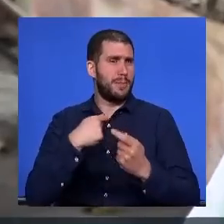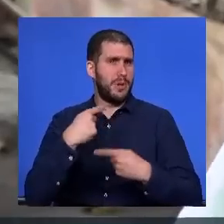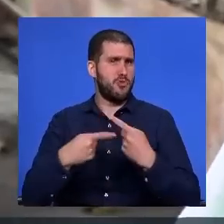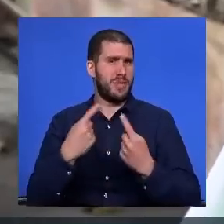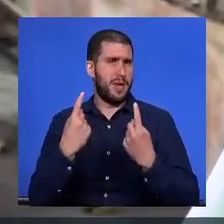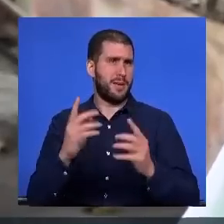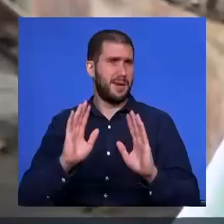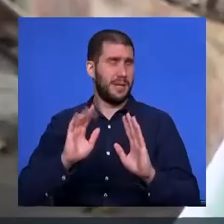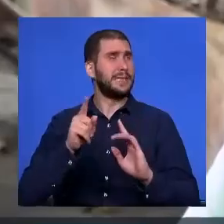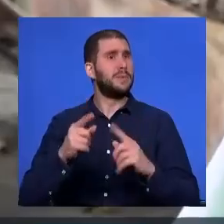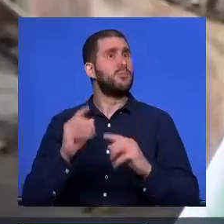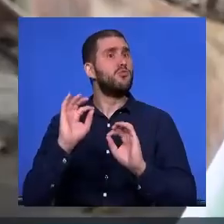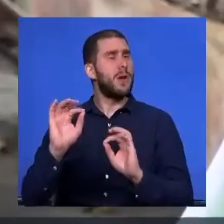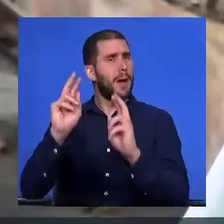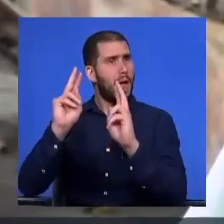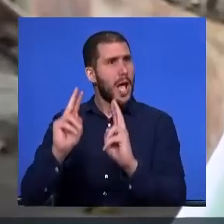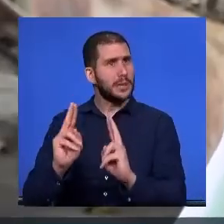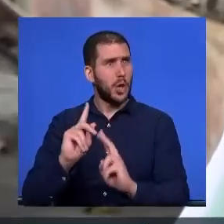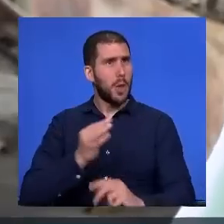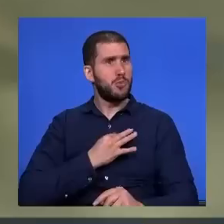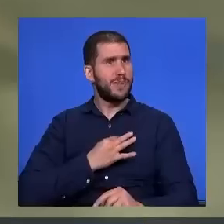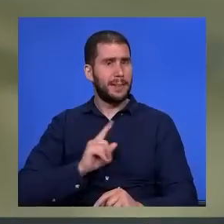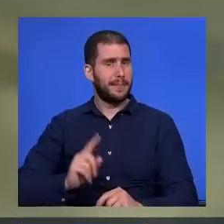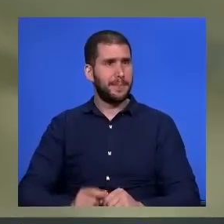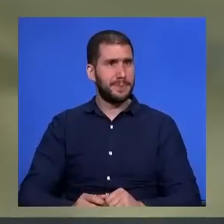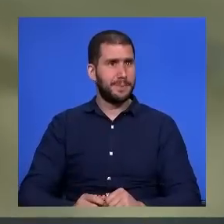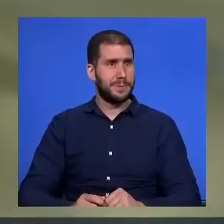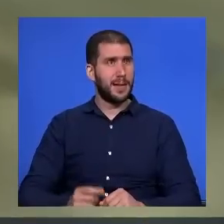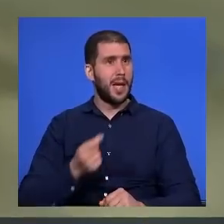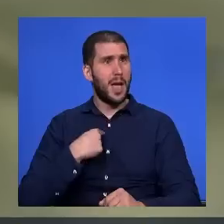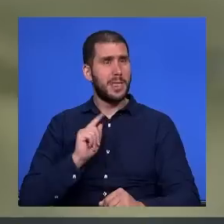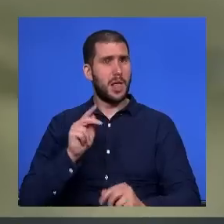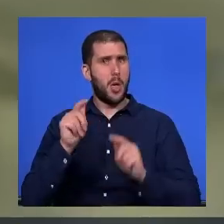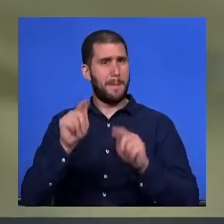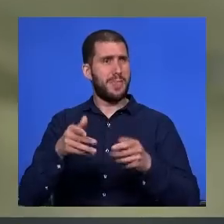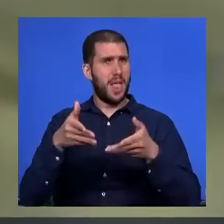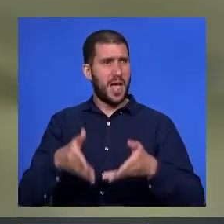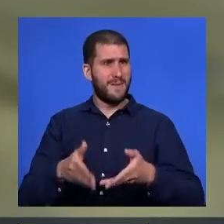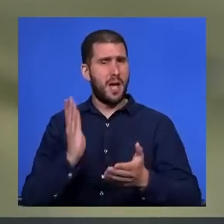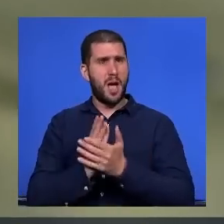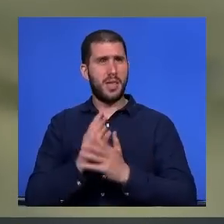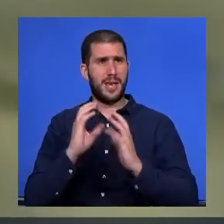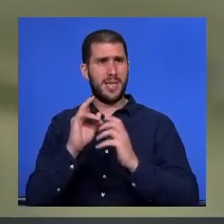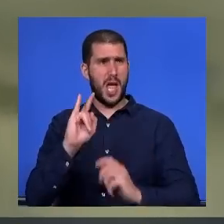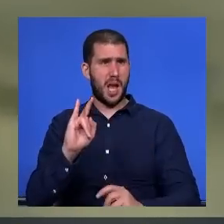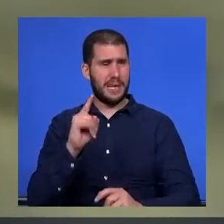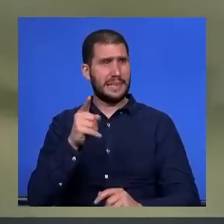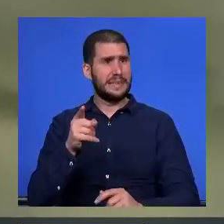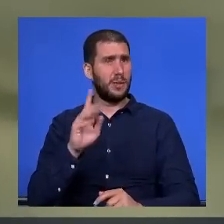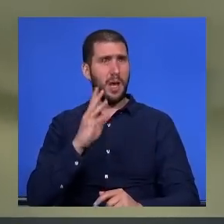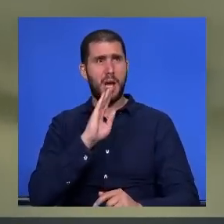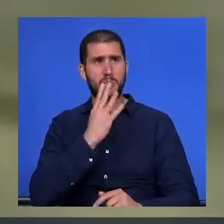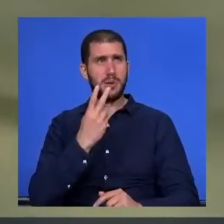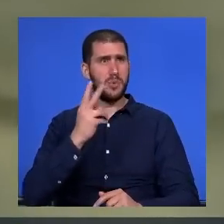הזה, וזה יום בשבילם לעצור, לא בשבילי. אני לא עליתי לקבר עד איזה כיתה ח', שזה איזה 4 שנים